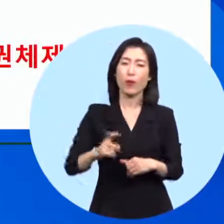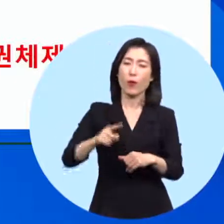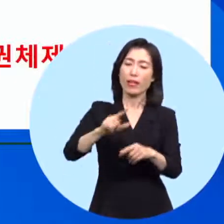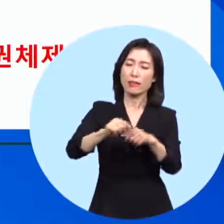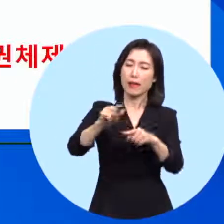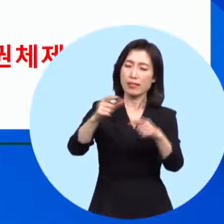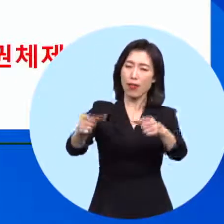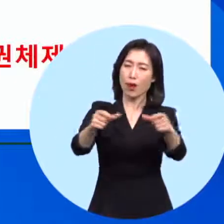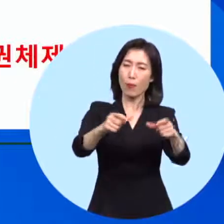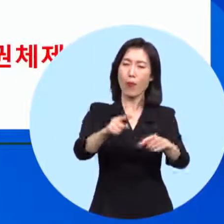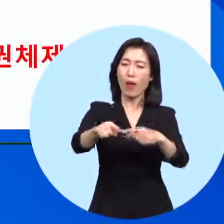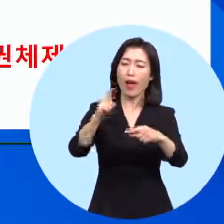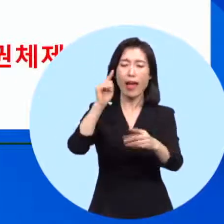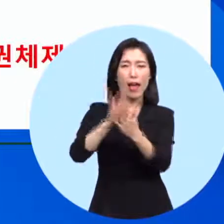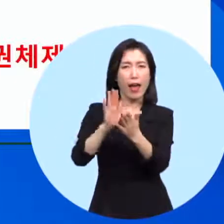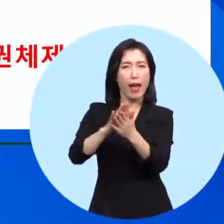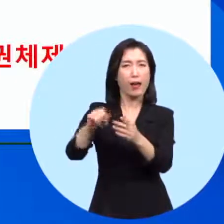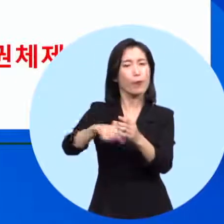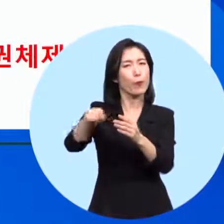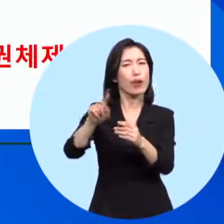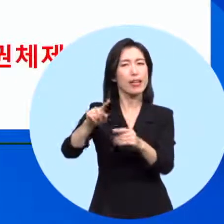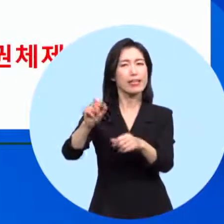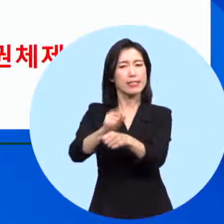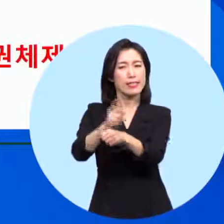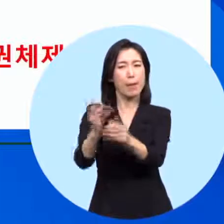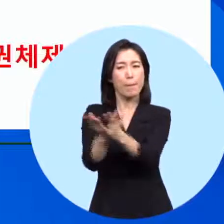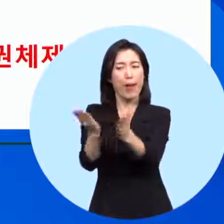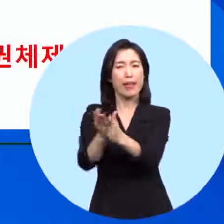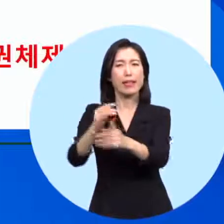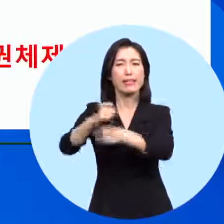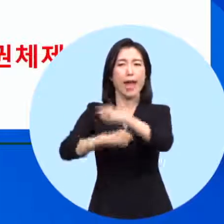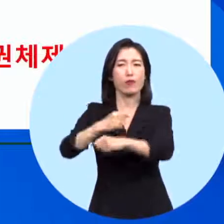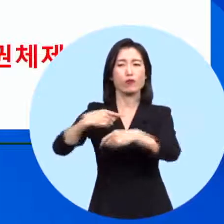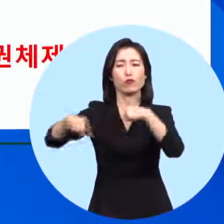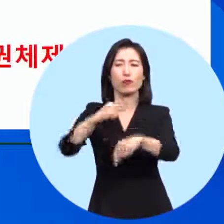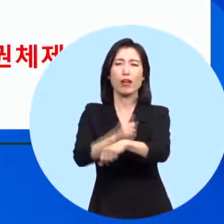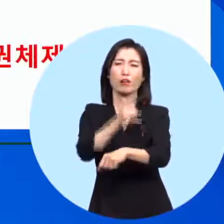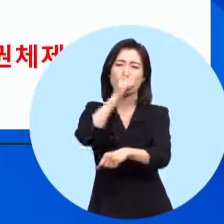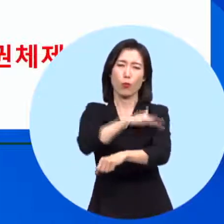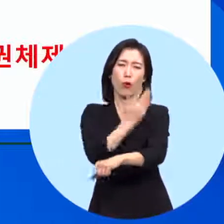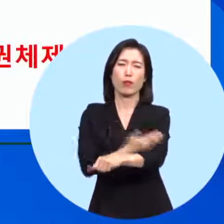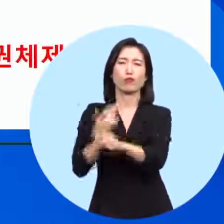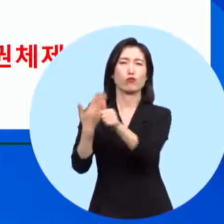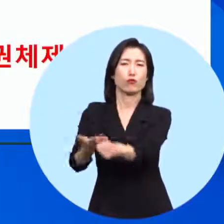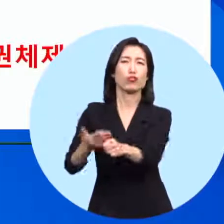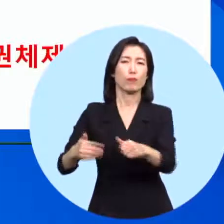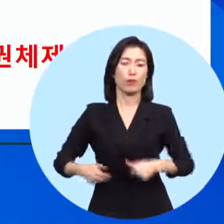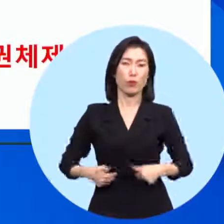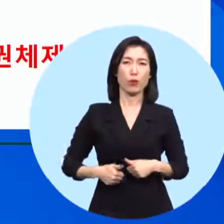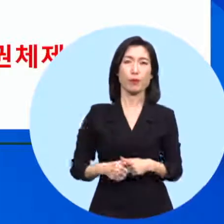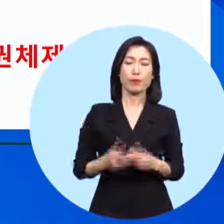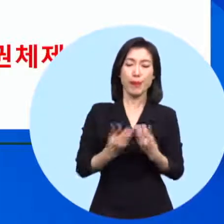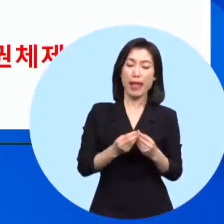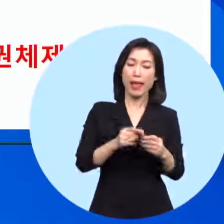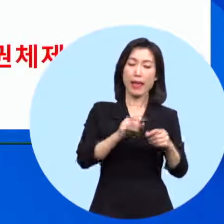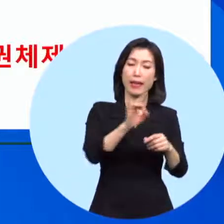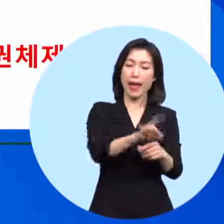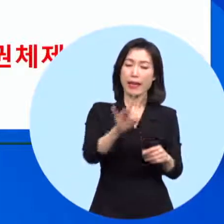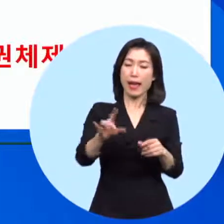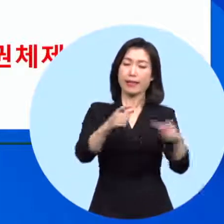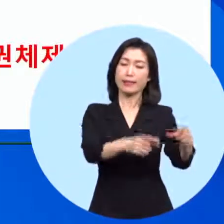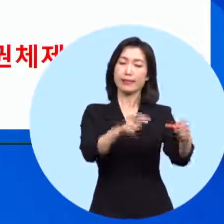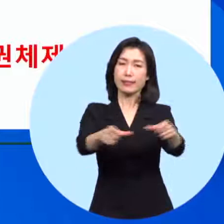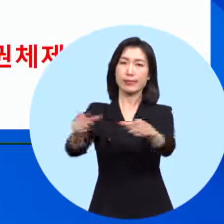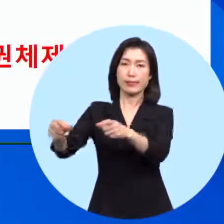자율성과 다양성이 제대로 발휘될 때, 우리 문재인 대통령 말씀하신 내용에 보면 각 지역이 지역의